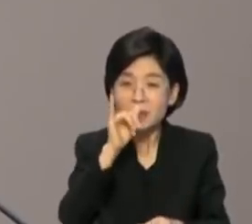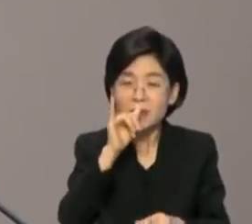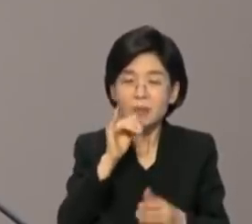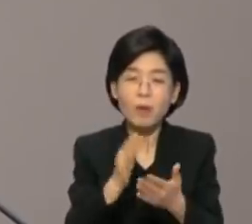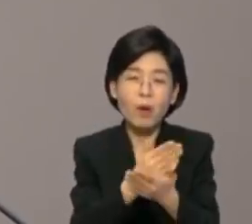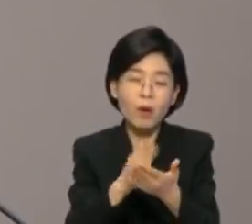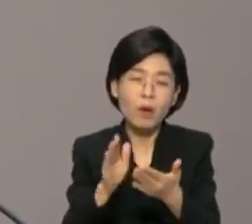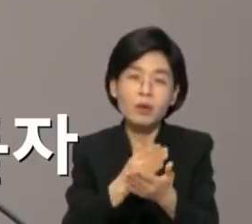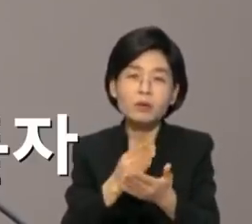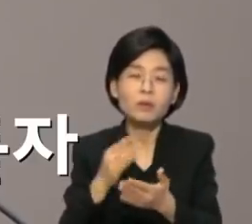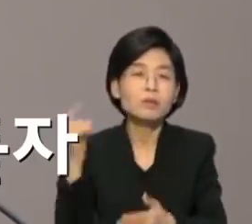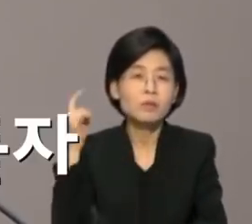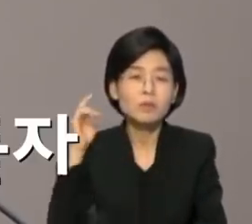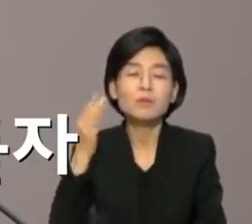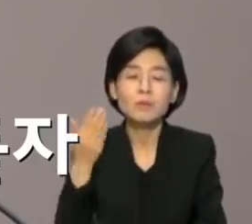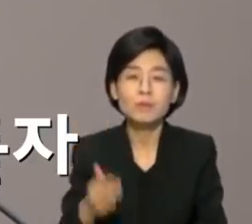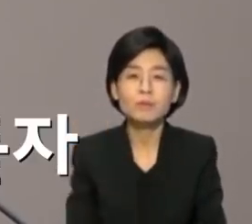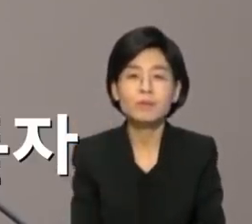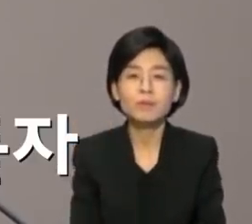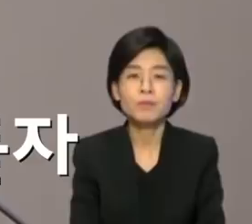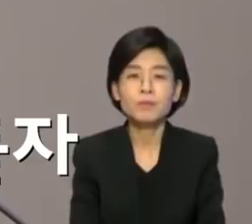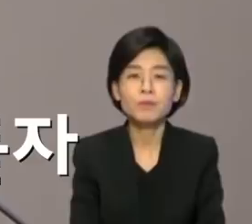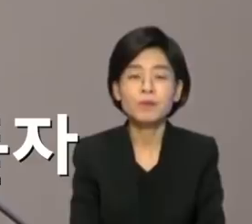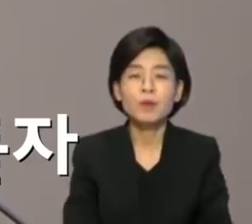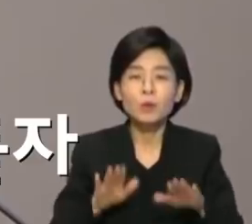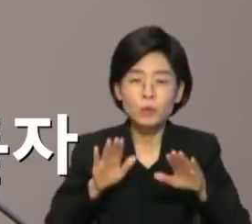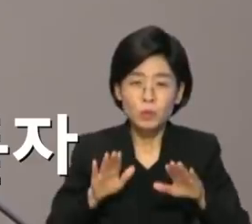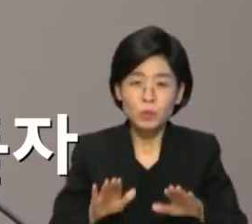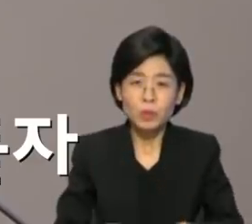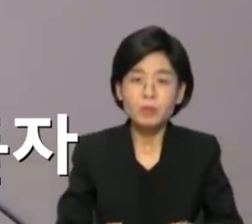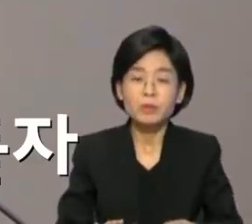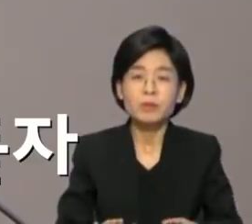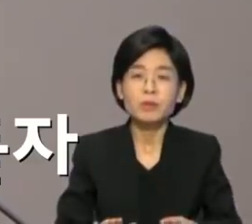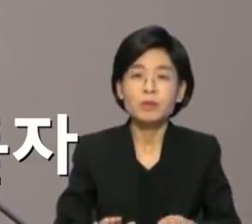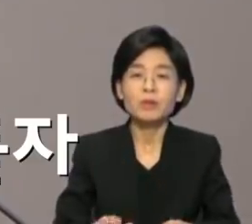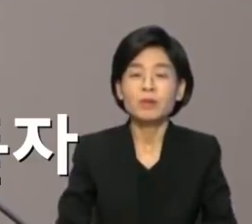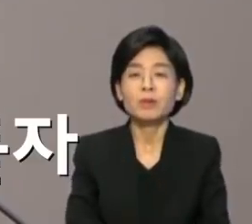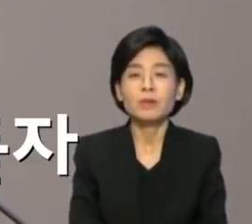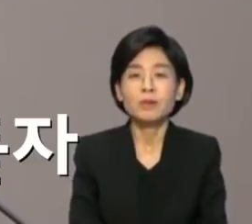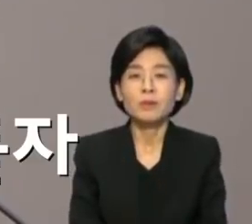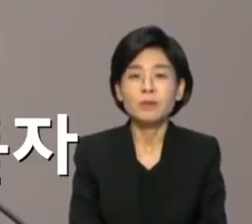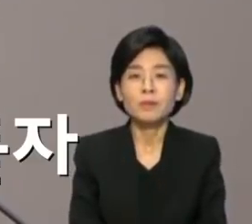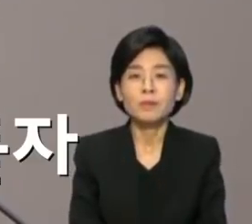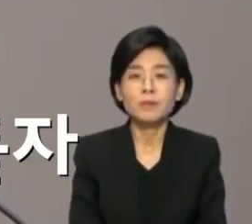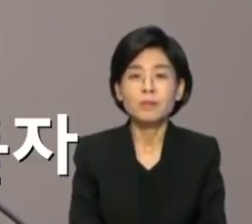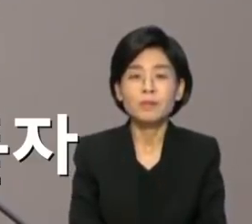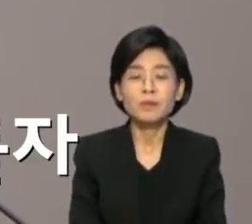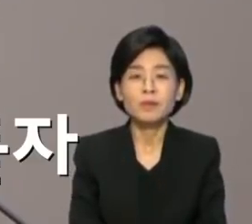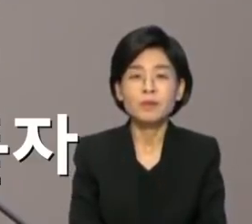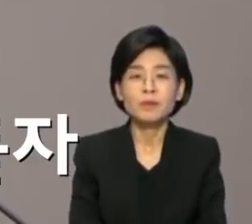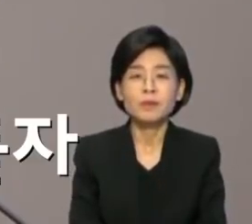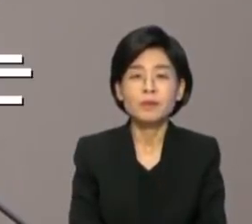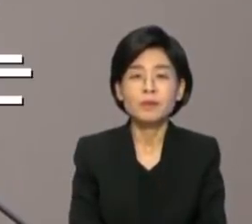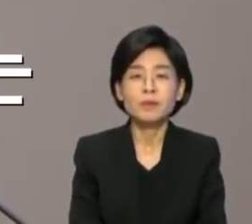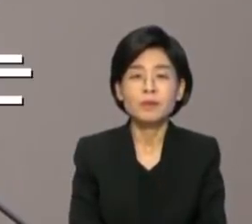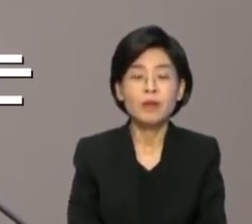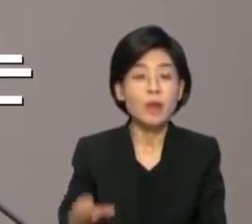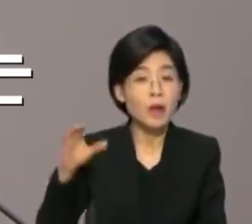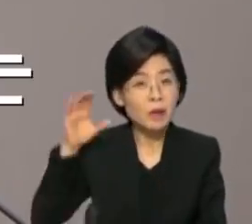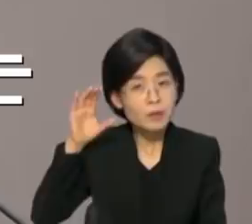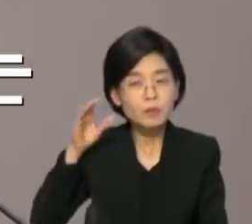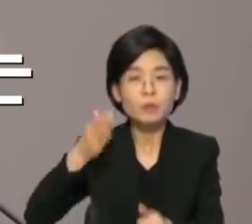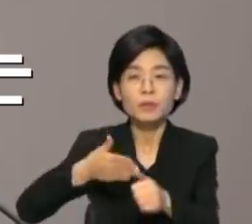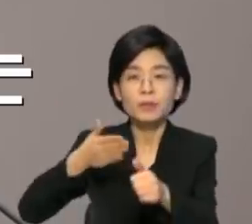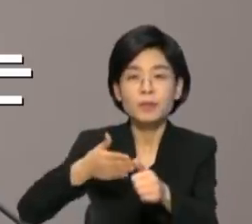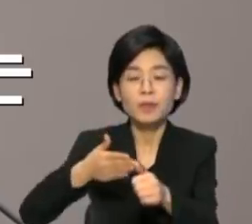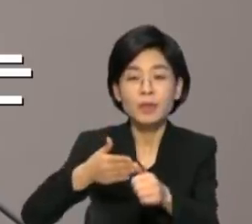민주주의예요. 이제 조용히 마무리하실 수 있도록 다 귀를 열고 들읍시다. 그리고 그거에